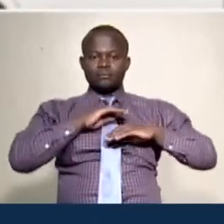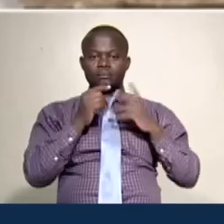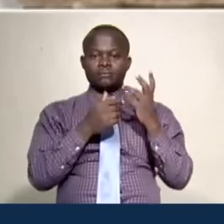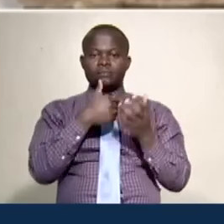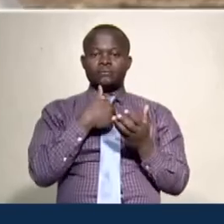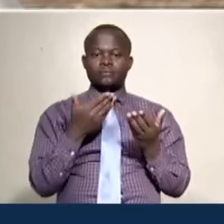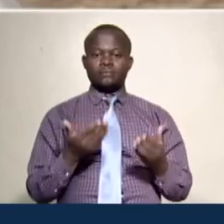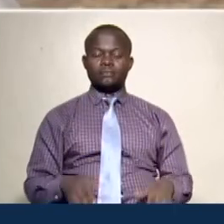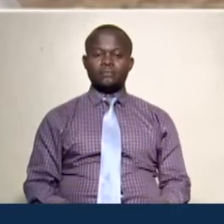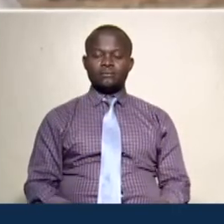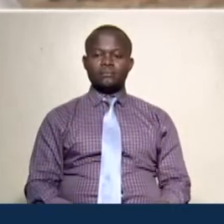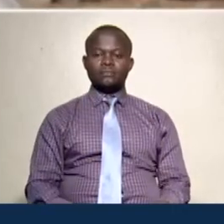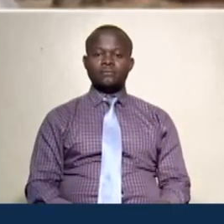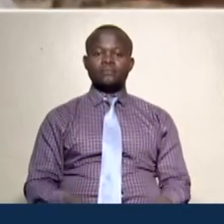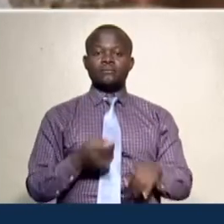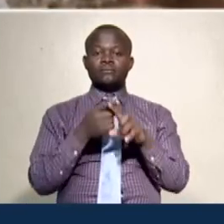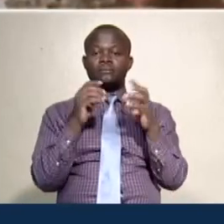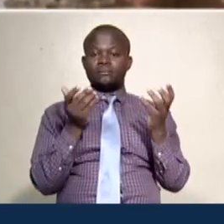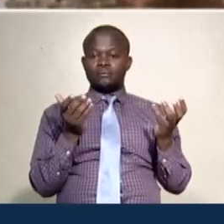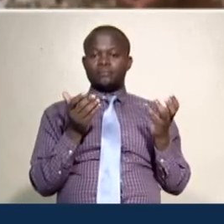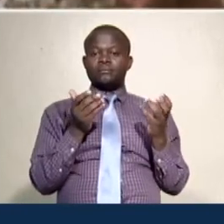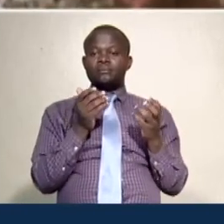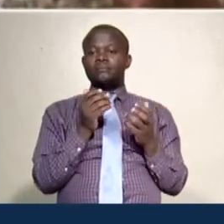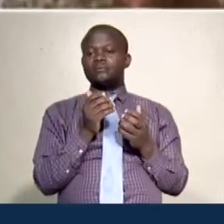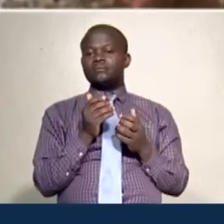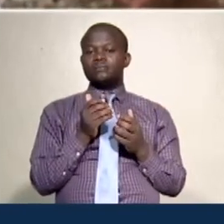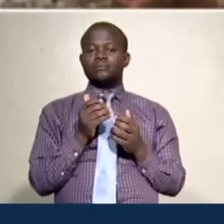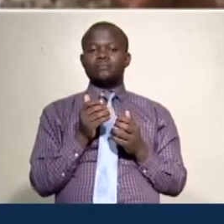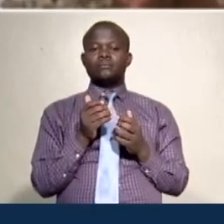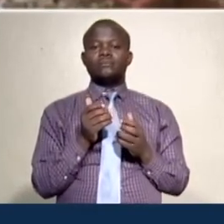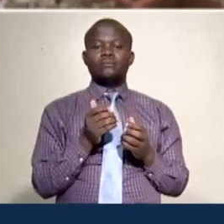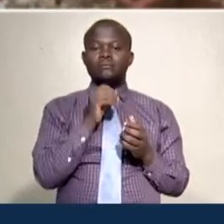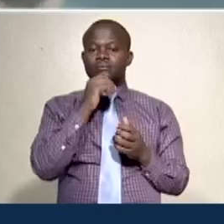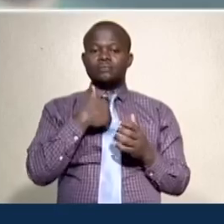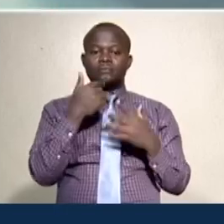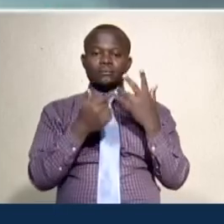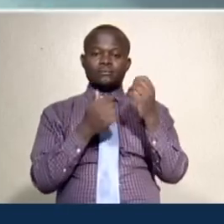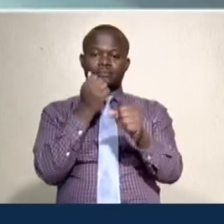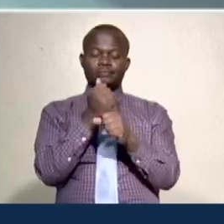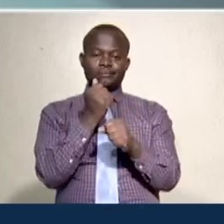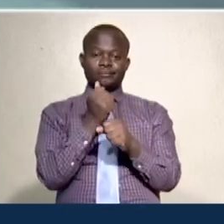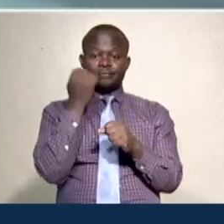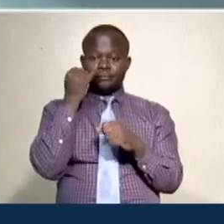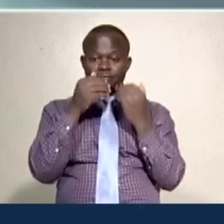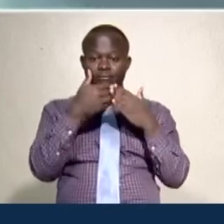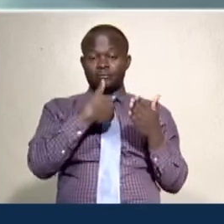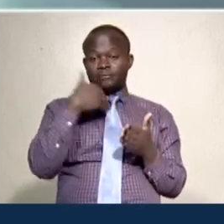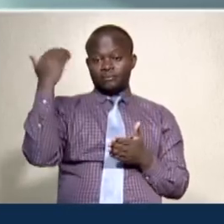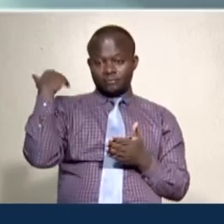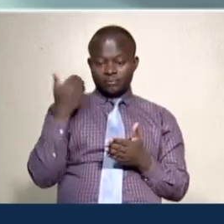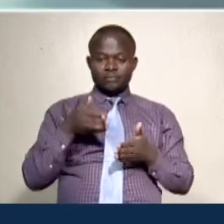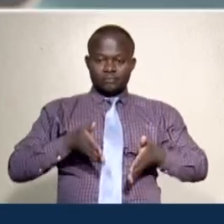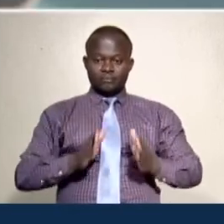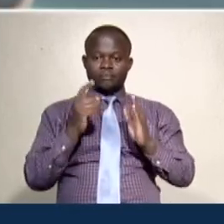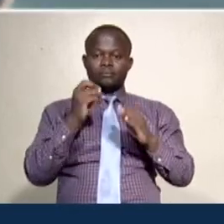rufite. Biraterwa no kwiheba mbese kwiheba kutagira ikintu bakora. Iyo nabaga mfite n'ipantaro imwe